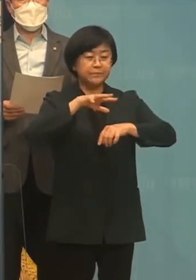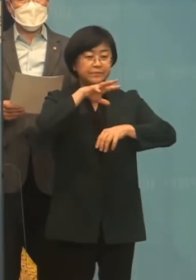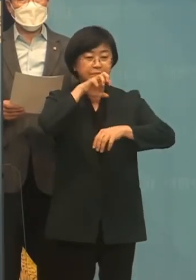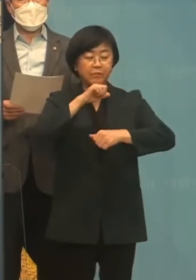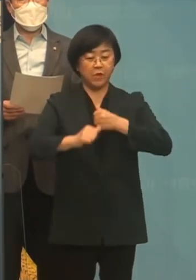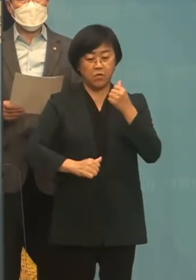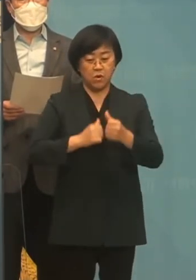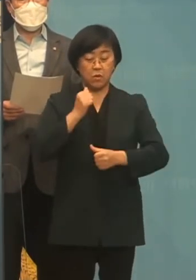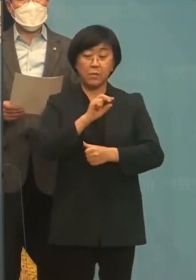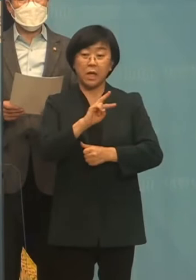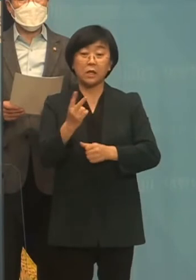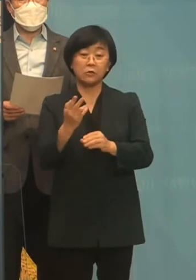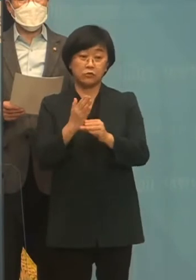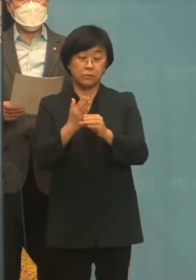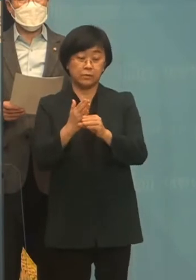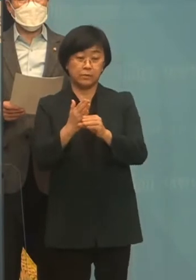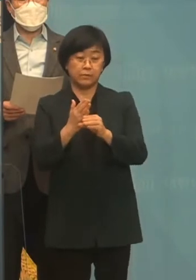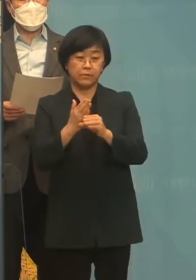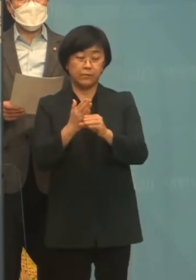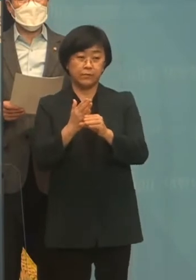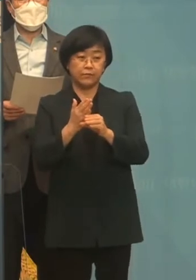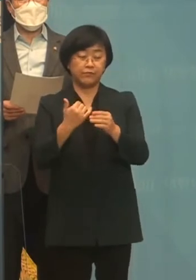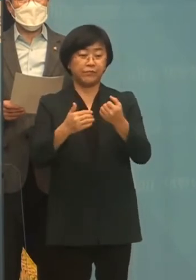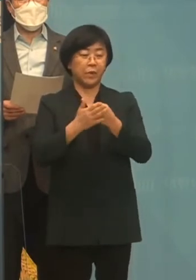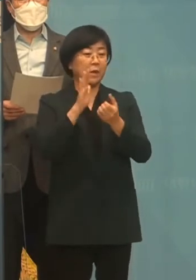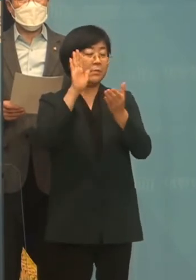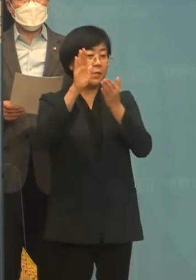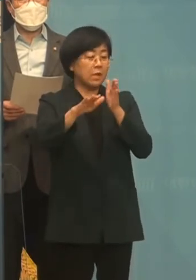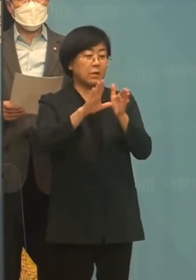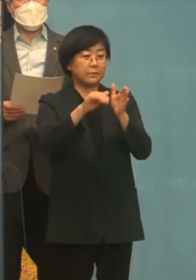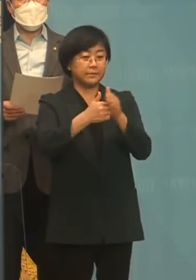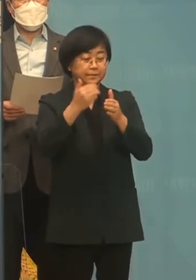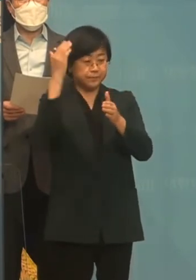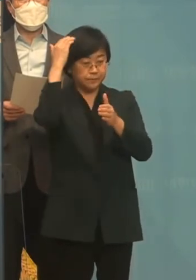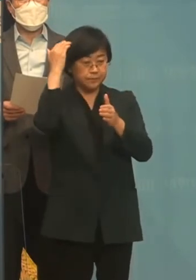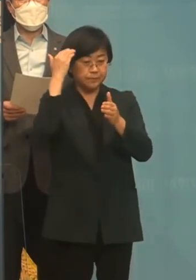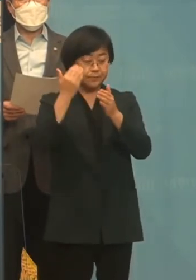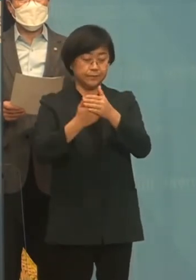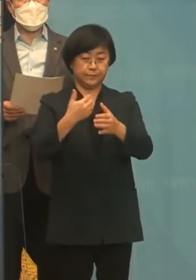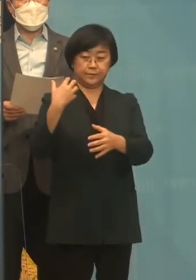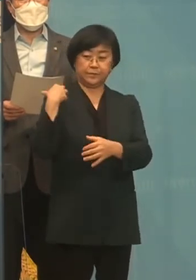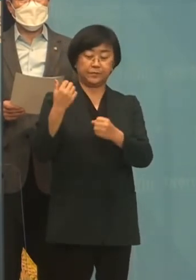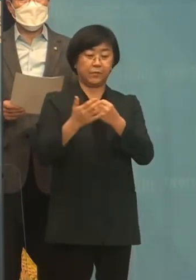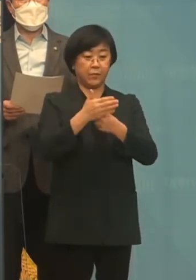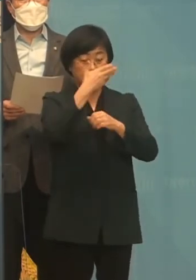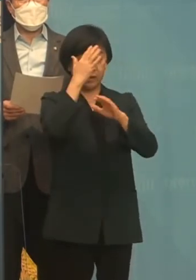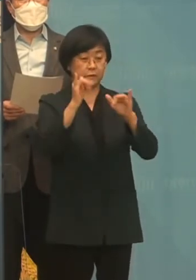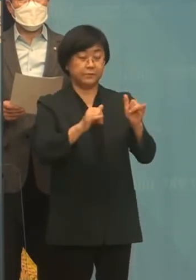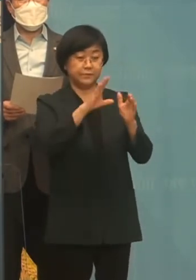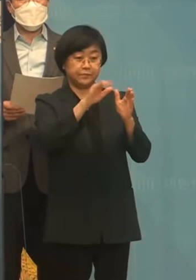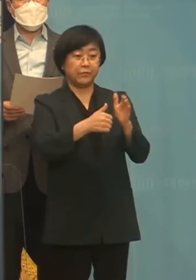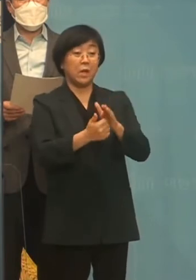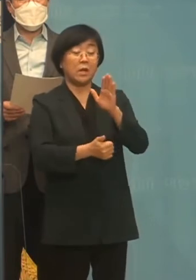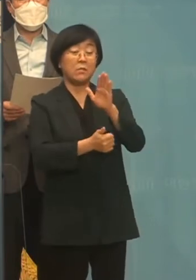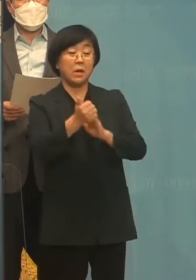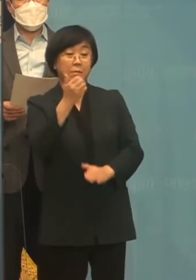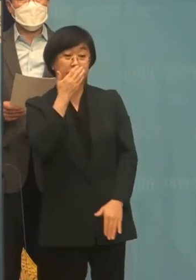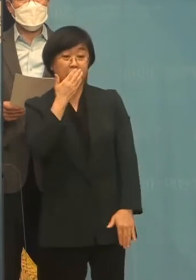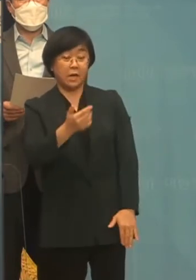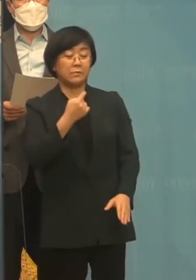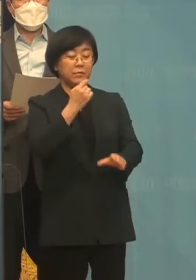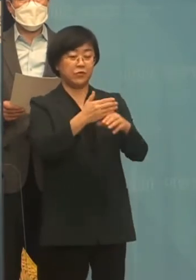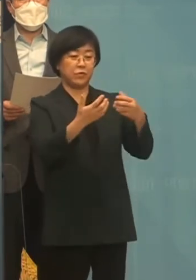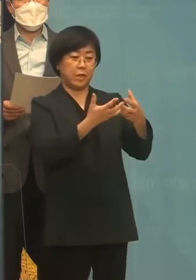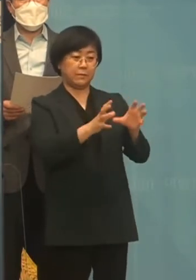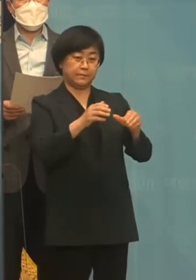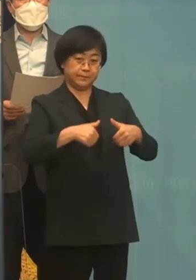불만이 분노로 바뀌고 있습니다. 우리 미래 세대이자 대한민국을 책임질 세대인 청년 세대들이 희망을 가질 수 있는 민주당이